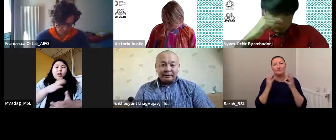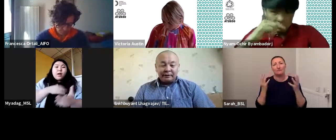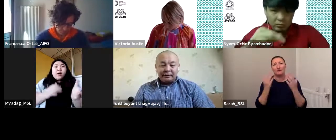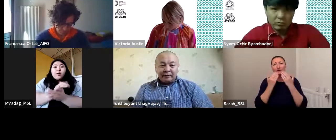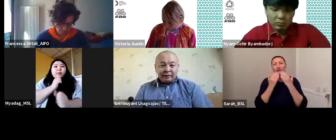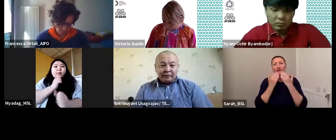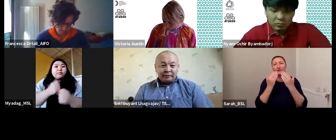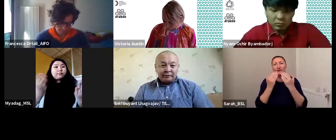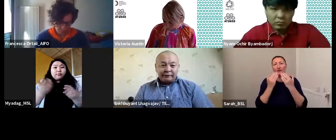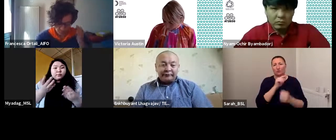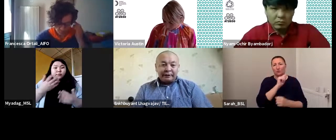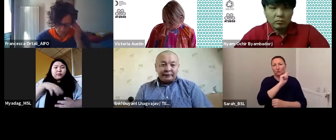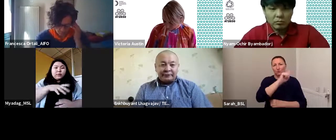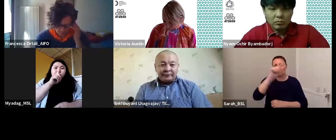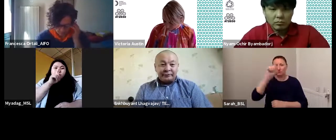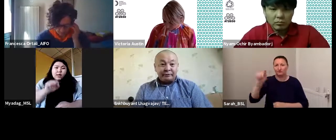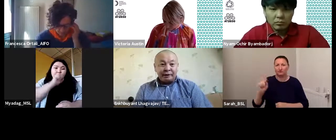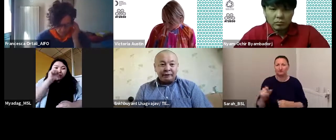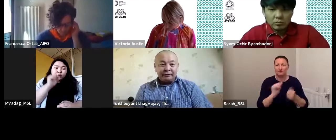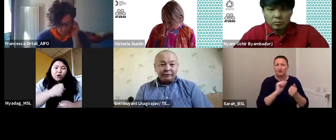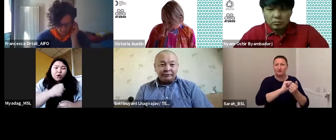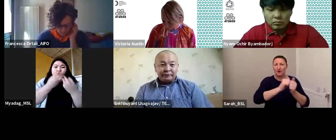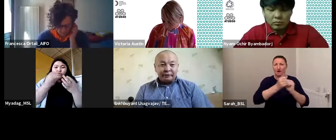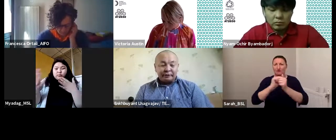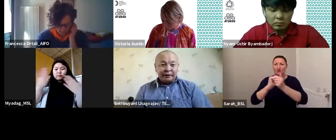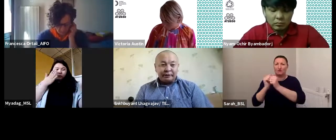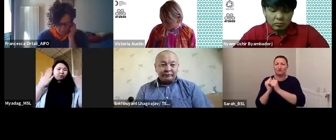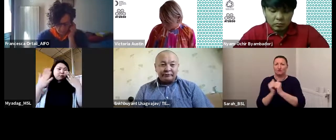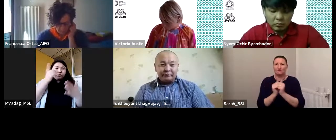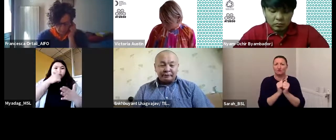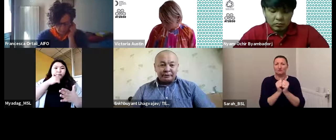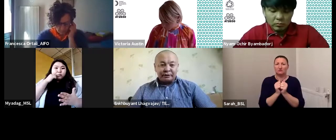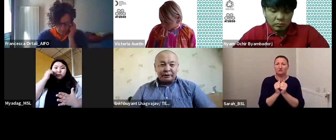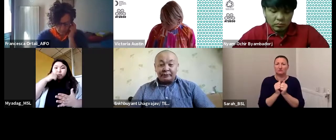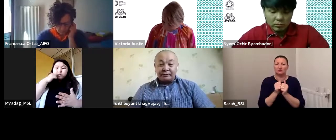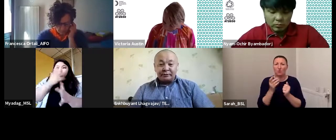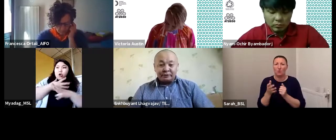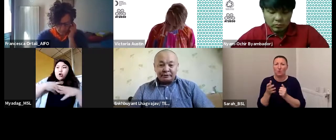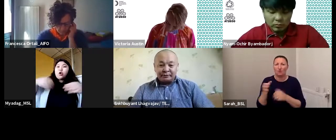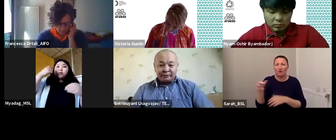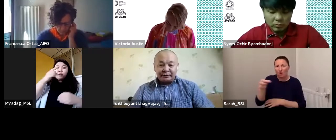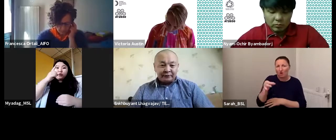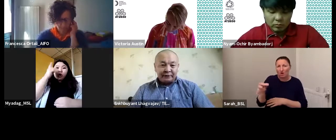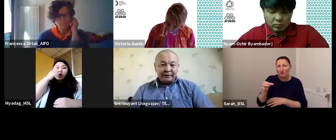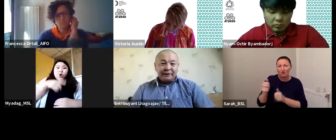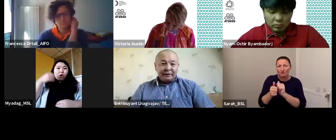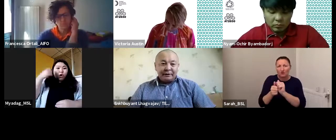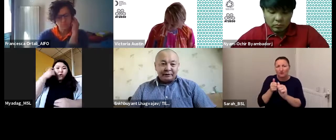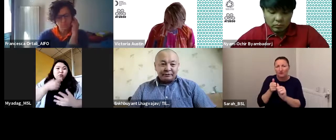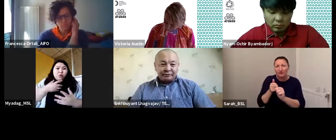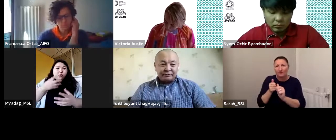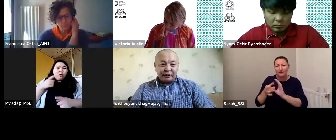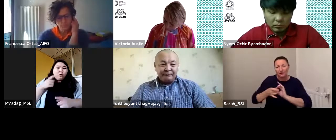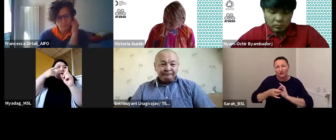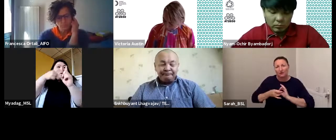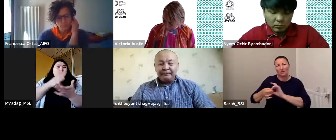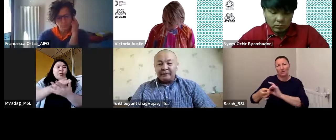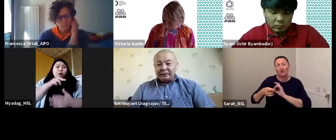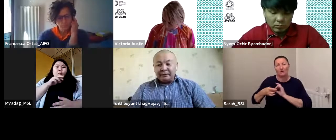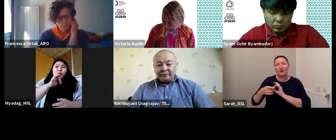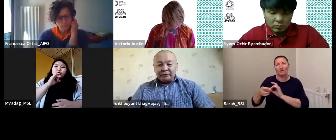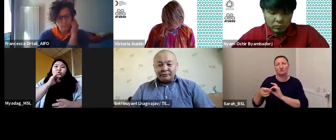дээр одоо олон талаас нь бие бинийгаа ойлголцож байгаа нэг ойлголцод хүрж байгаа процесс явж байна гэж ингэж үзэж